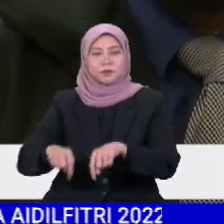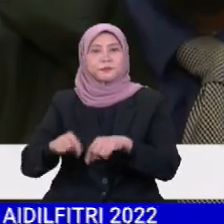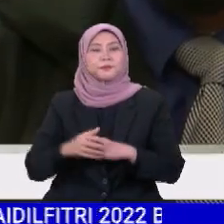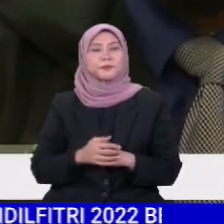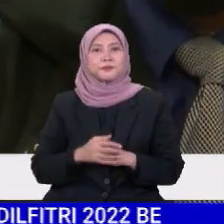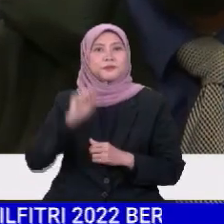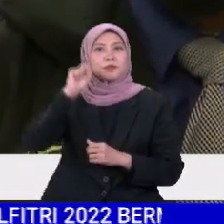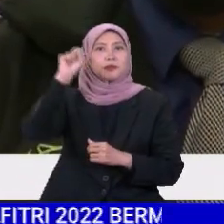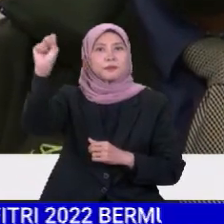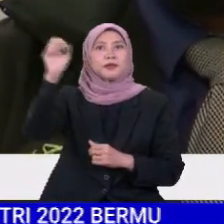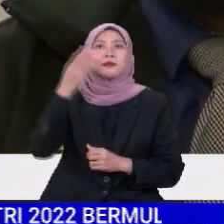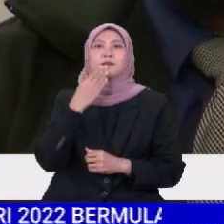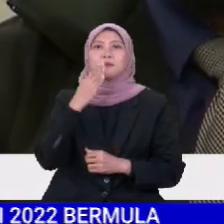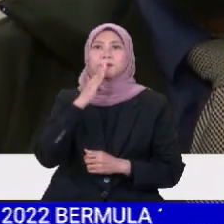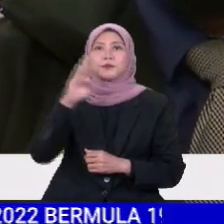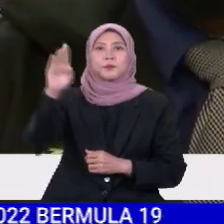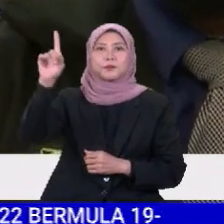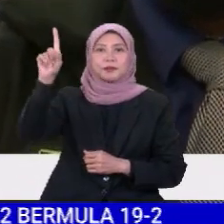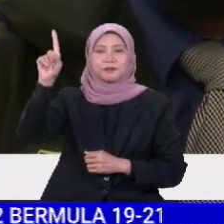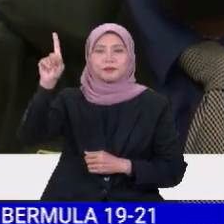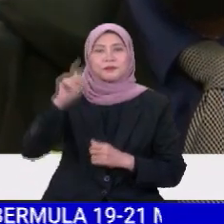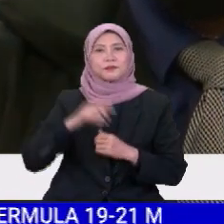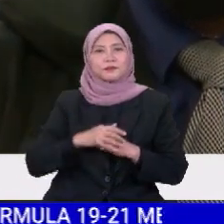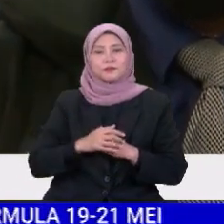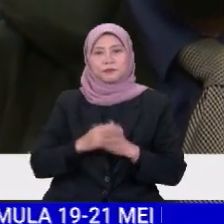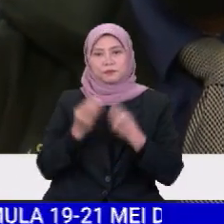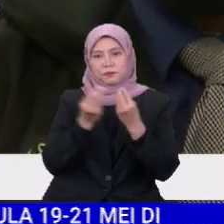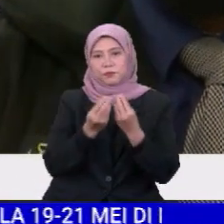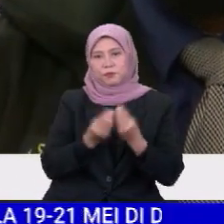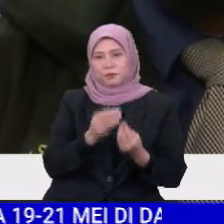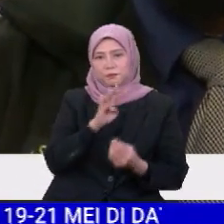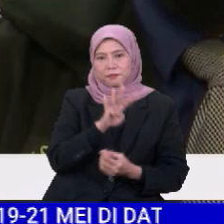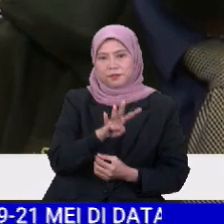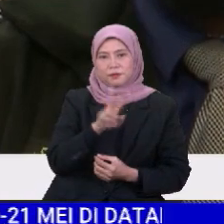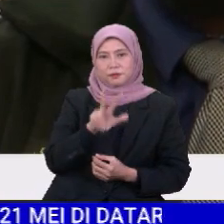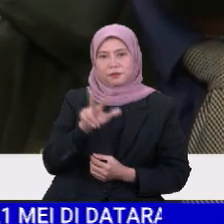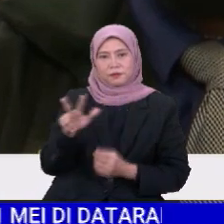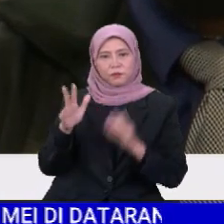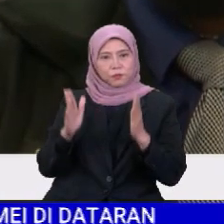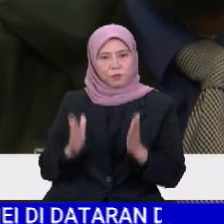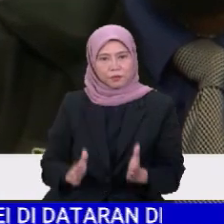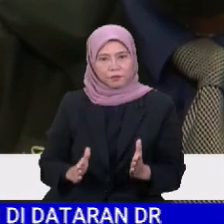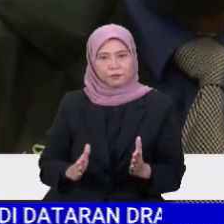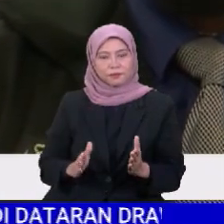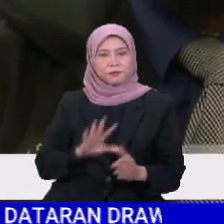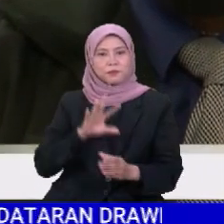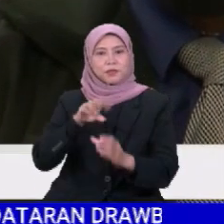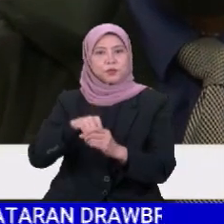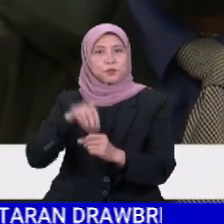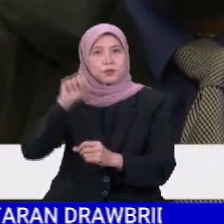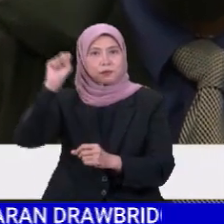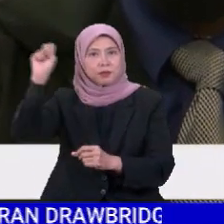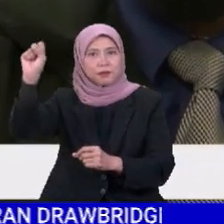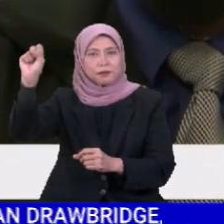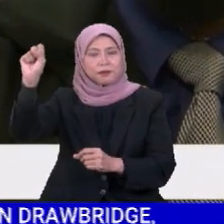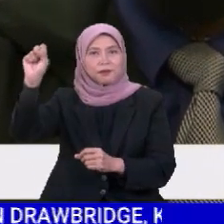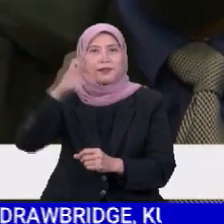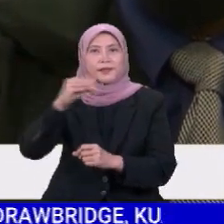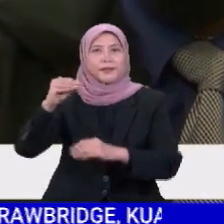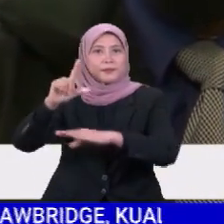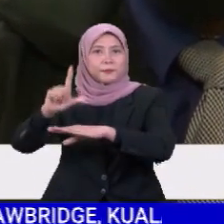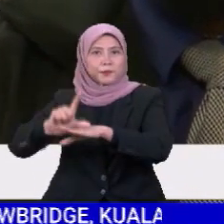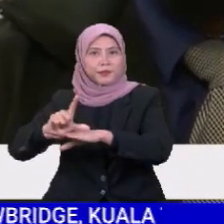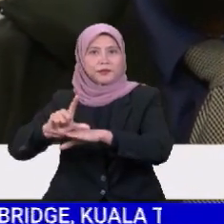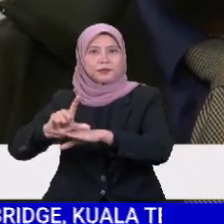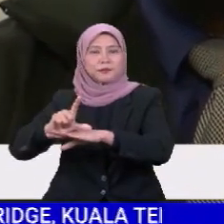Sabah alhamdulillah daripada sejumlah 433 orang termasuk Sabah dan juga Labuan